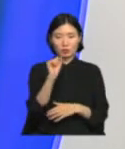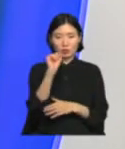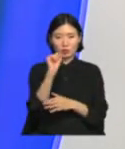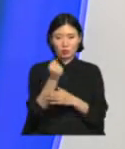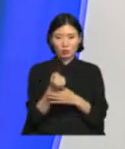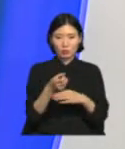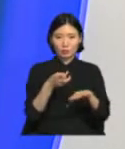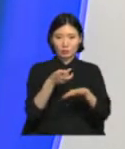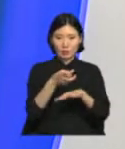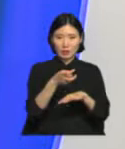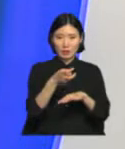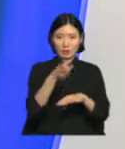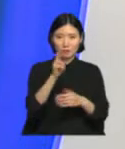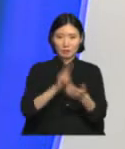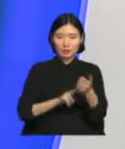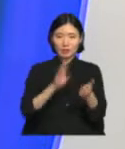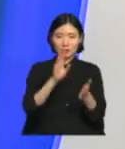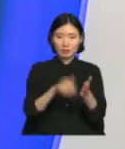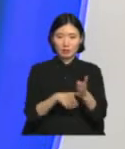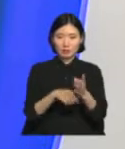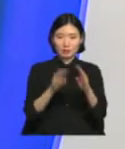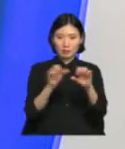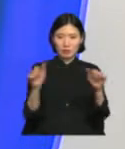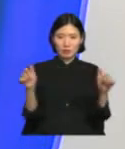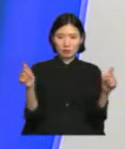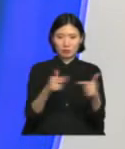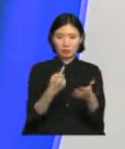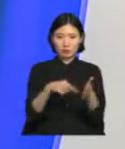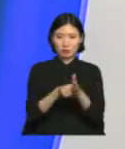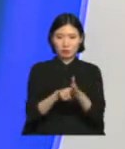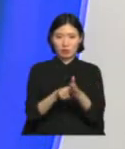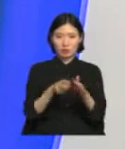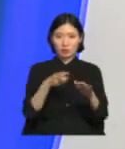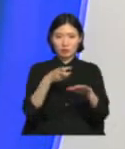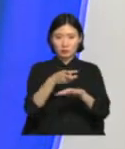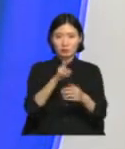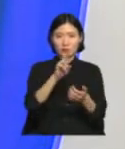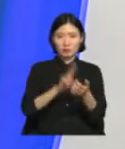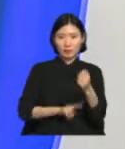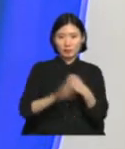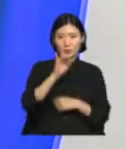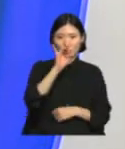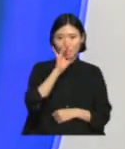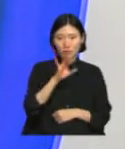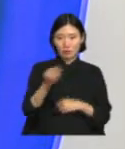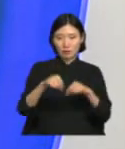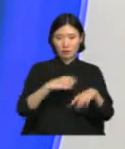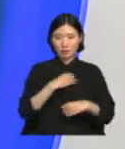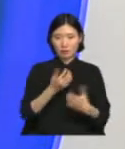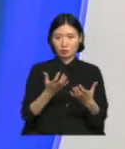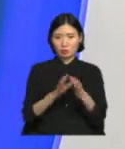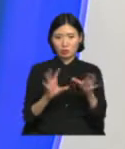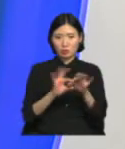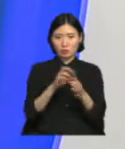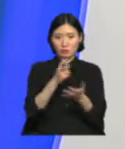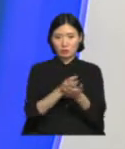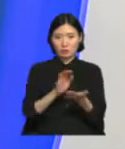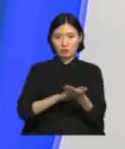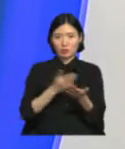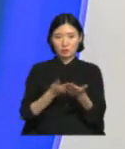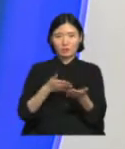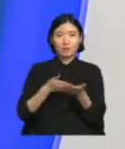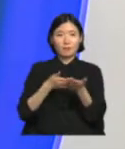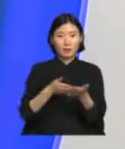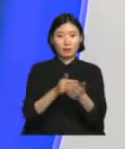차량을 불용하는 경우엔 미세먼지 저감을 위해 해당 차량을 매각할 수 없도록 행정안전부에 관련법 개정을